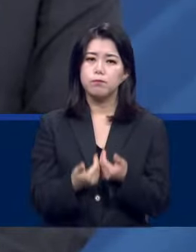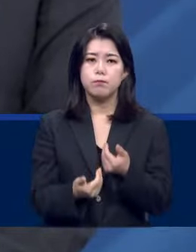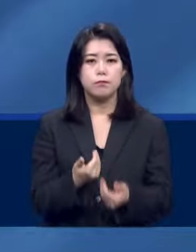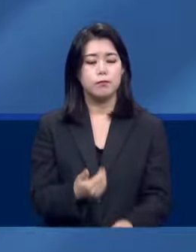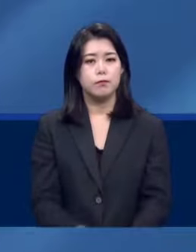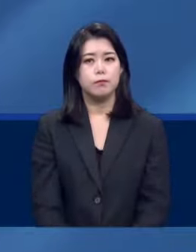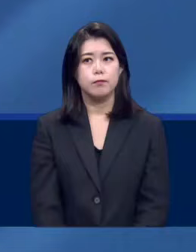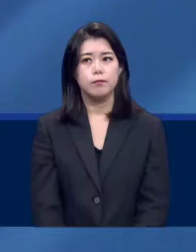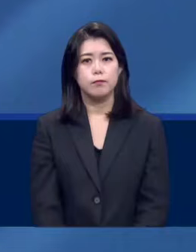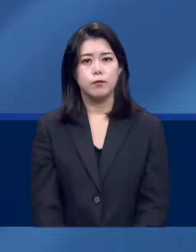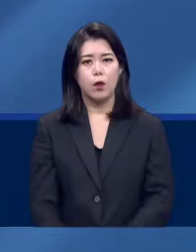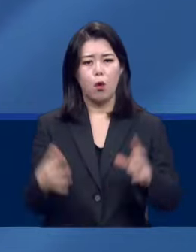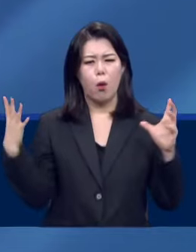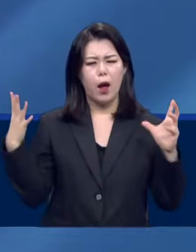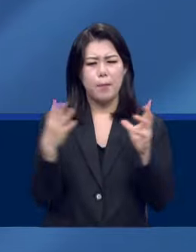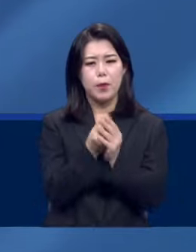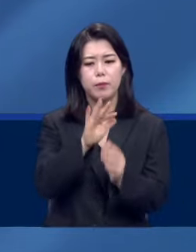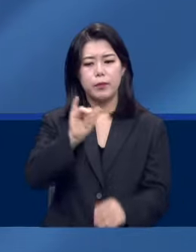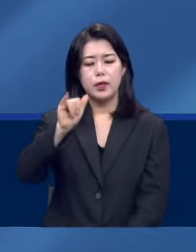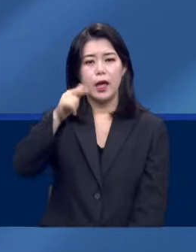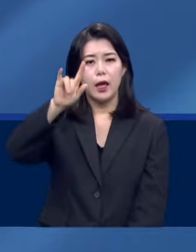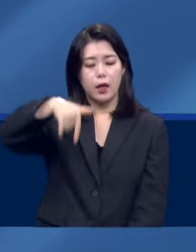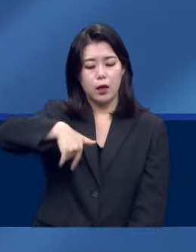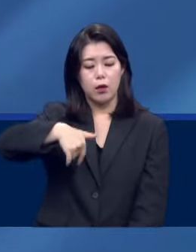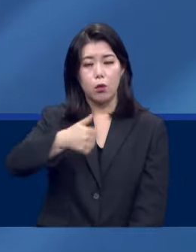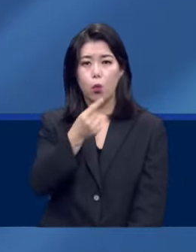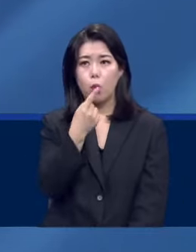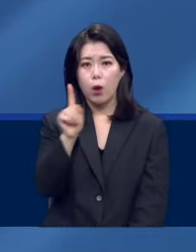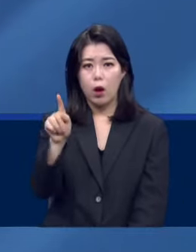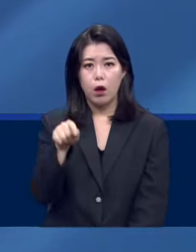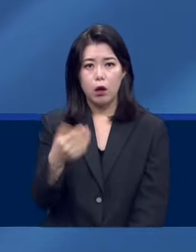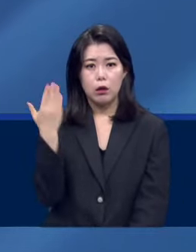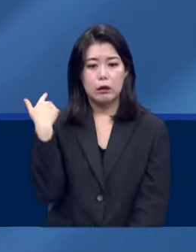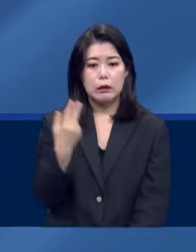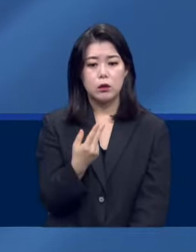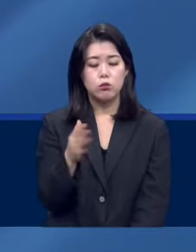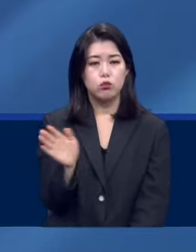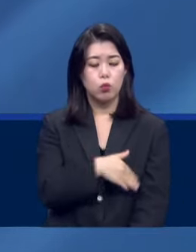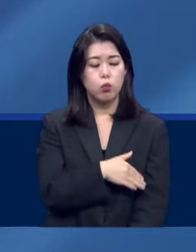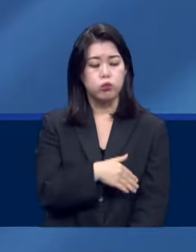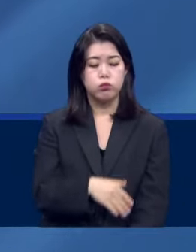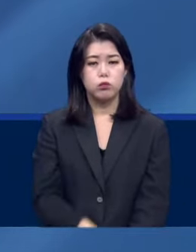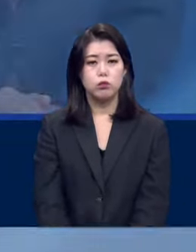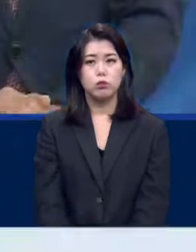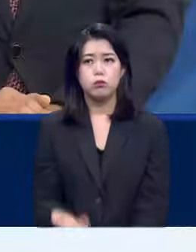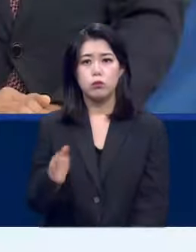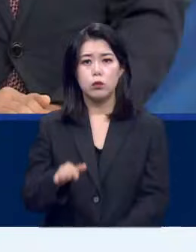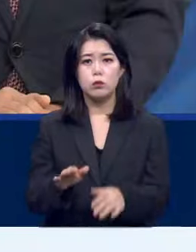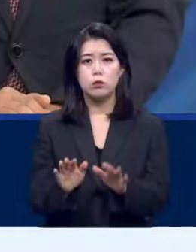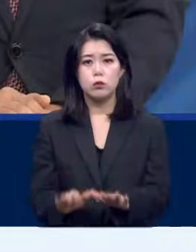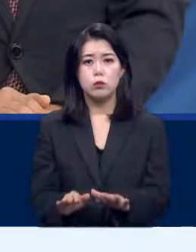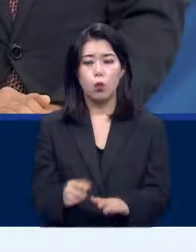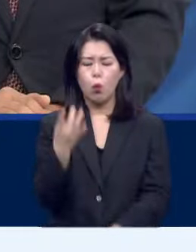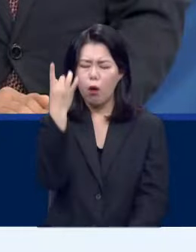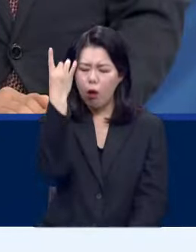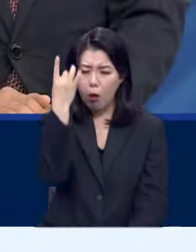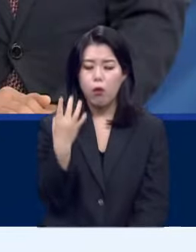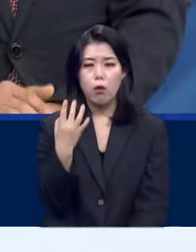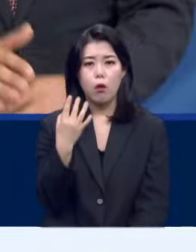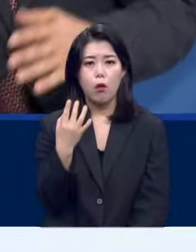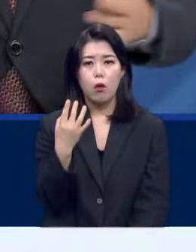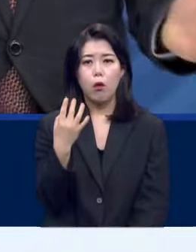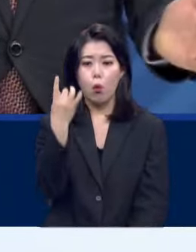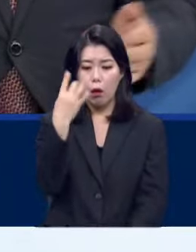있죠 완전한 비핵화라고 하는 것은 2016년부터 계속 제 써왔던 건데 그게 이제 관적인 다 그냥